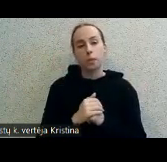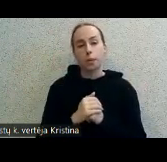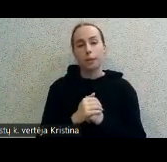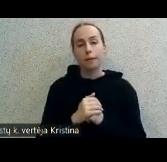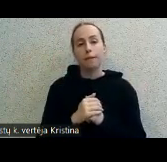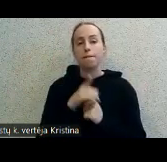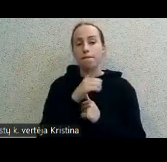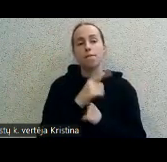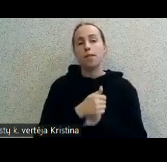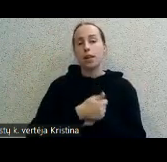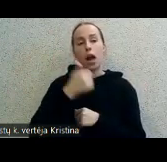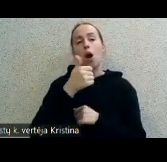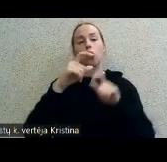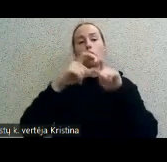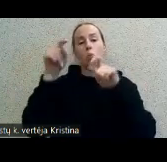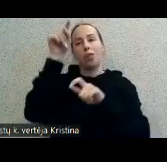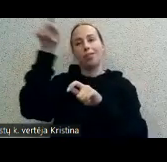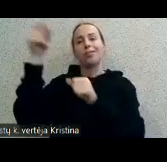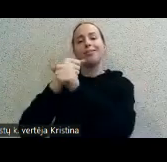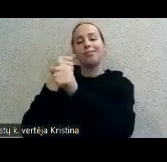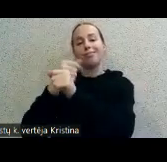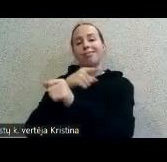daroma geriausiose mokyklose.